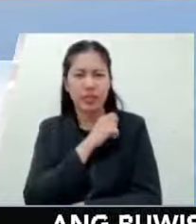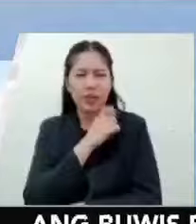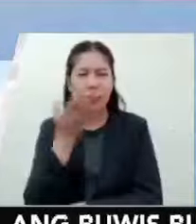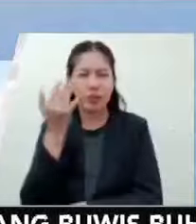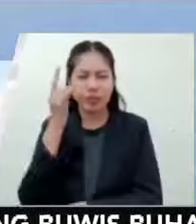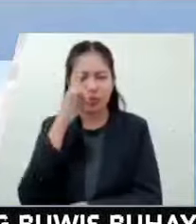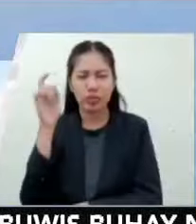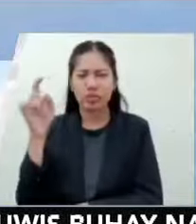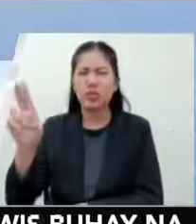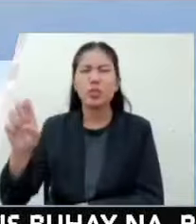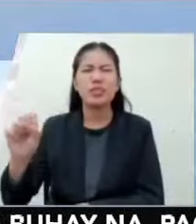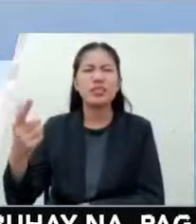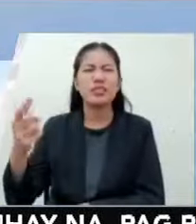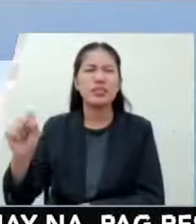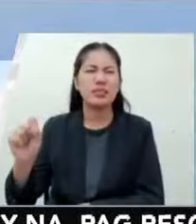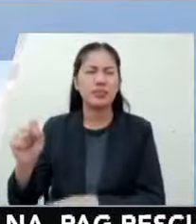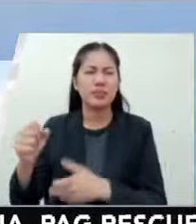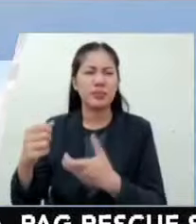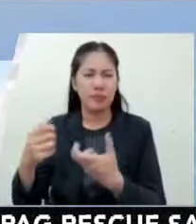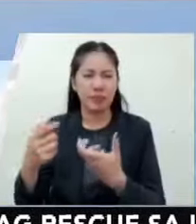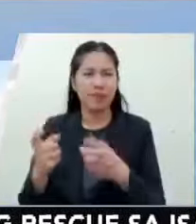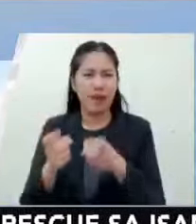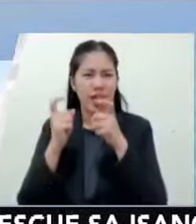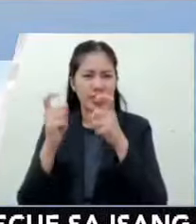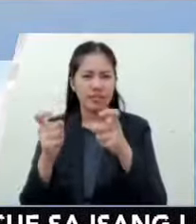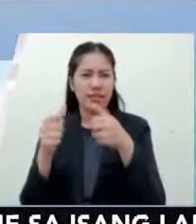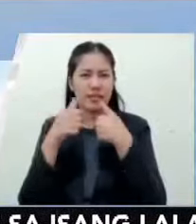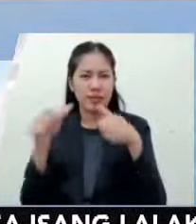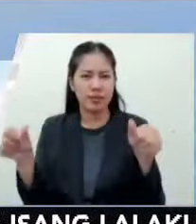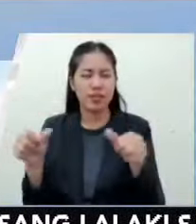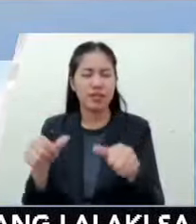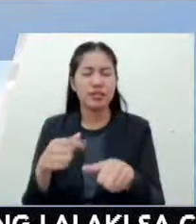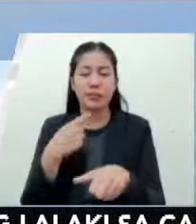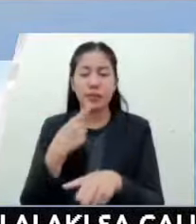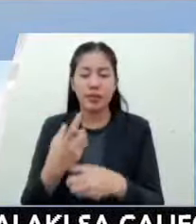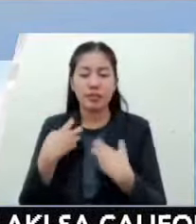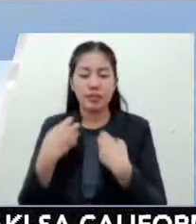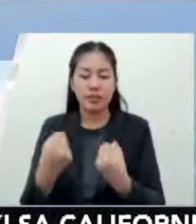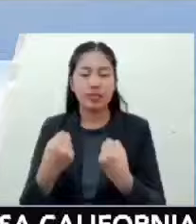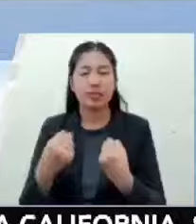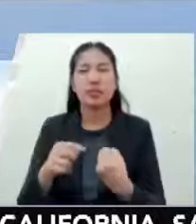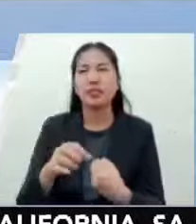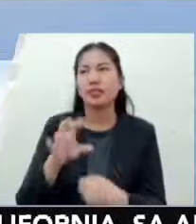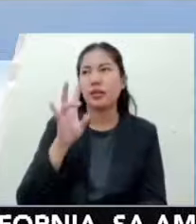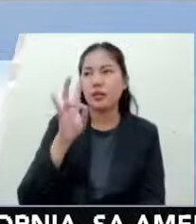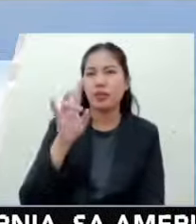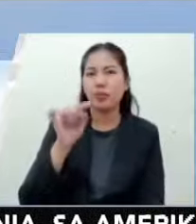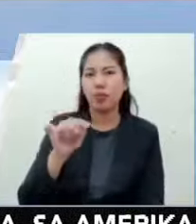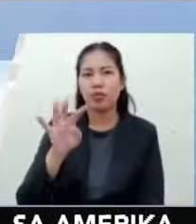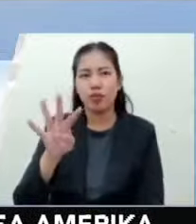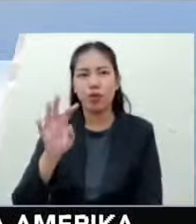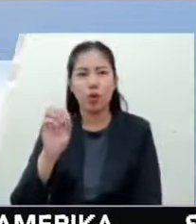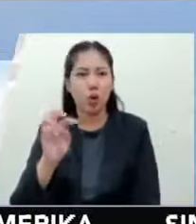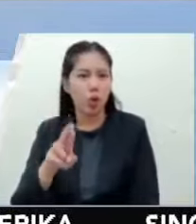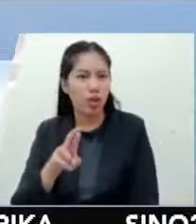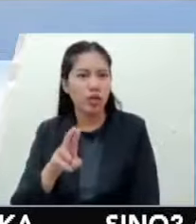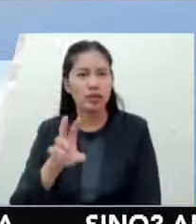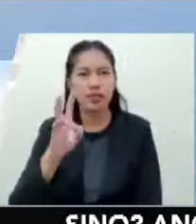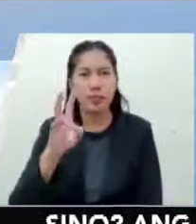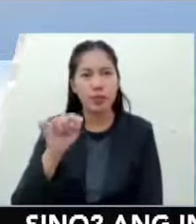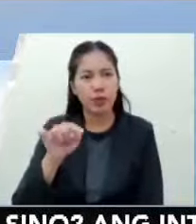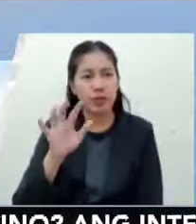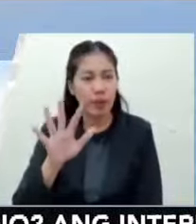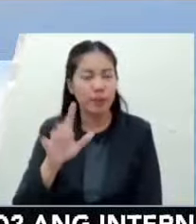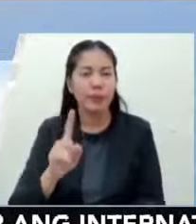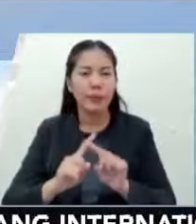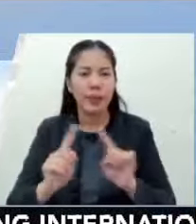ng calculation nila. It's magnitude 7.4 or 7.5 initially. And then, but if you